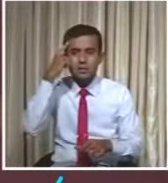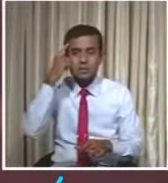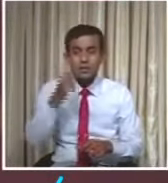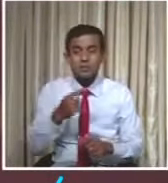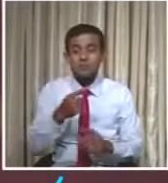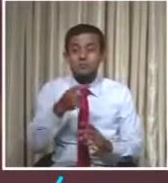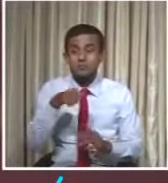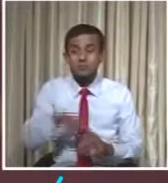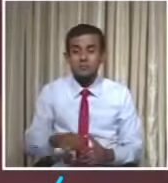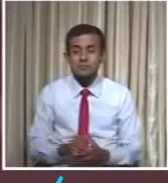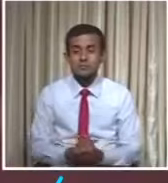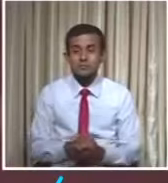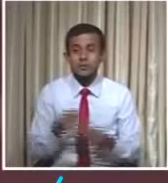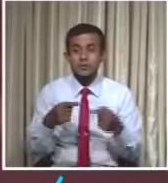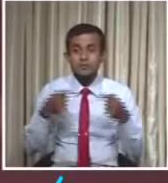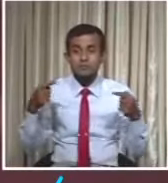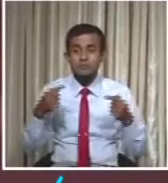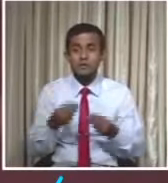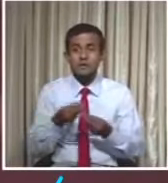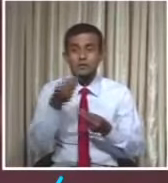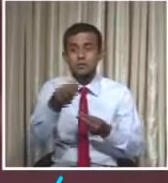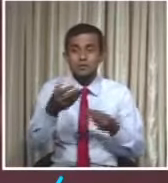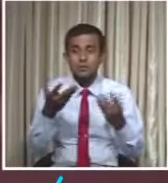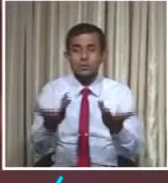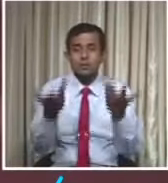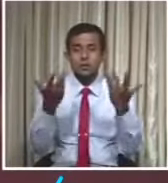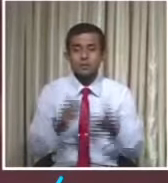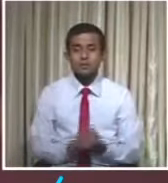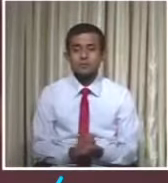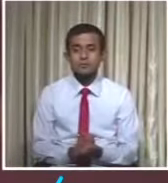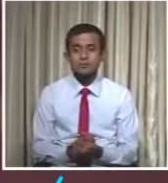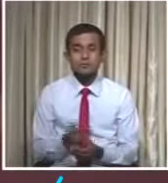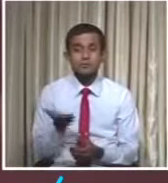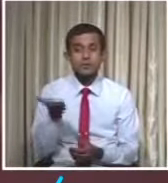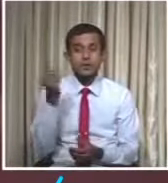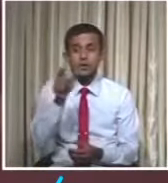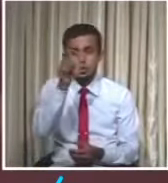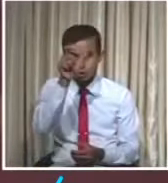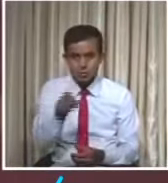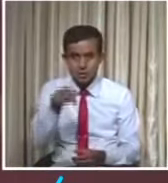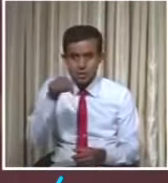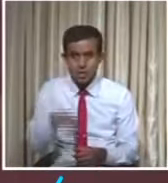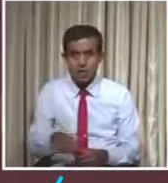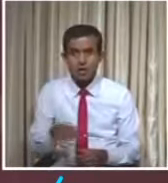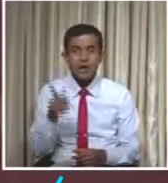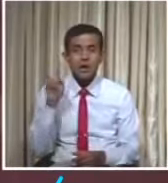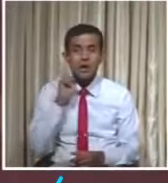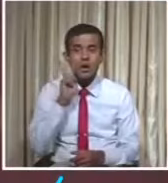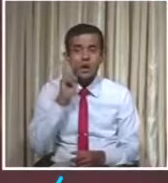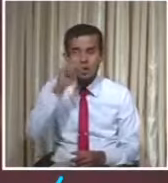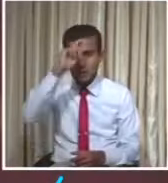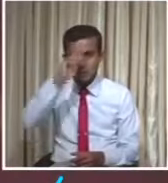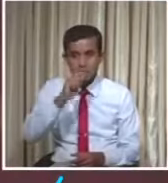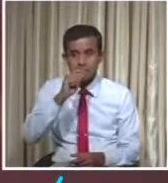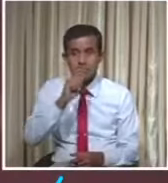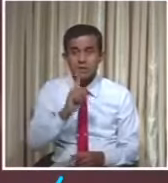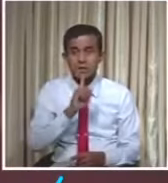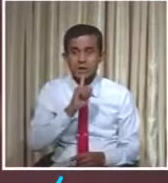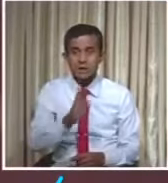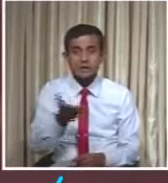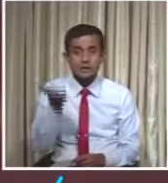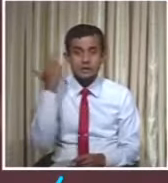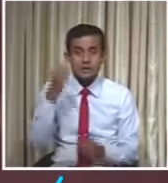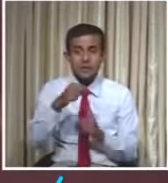එකක්වත් විපක්ෂනේ. විපක්ෂයට ඉඩ දුන්නේ නැේද? එදා ඔබතුමා අද රනිල් වික්‍රමසිංහ මහත්තයාව අමතන්නේ